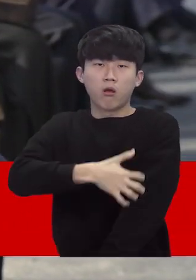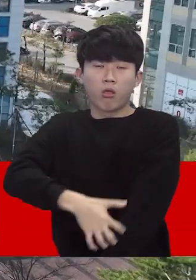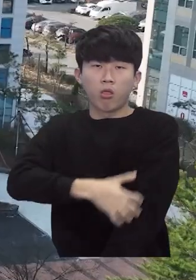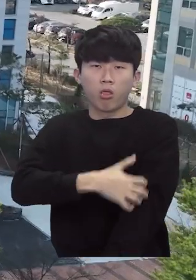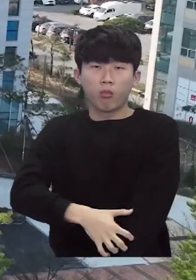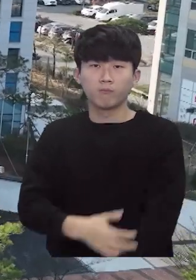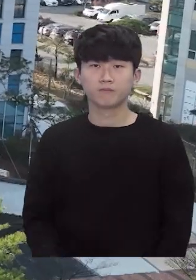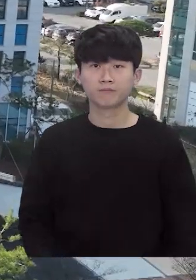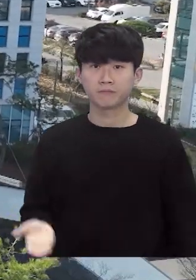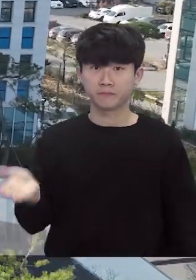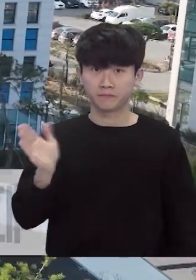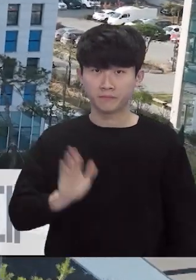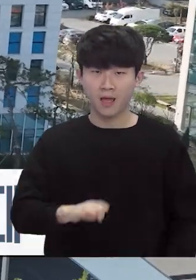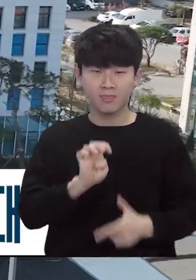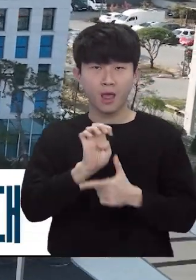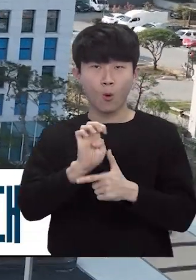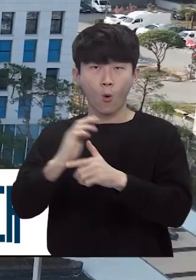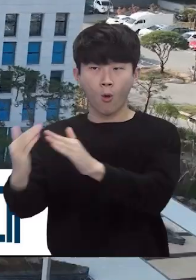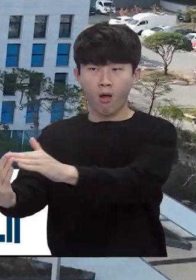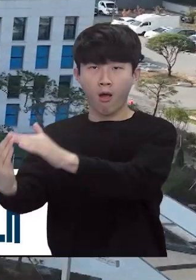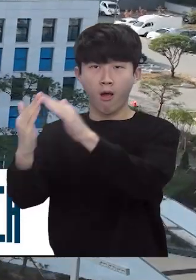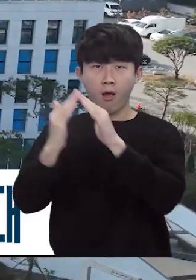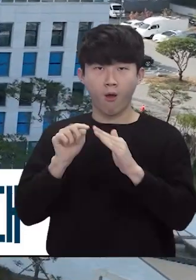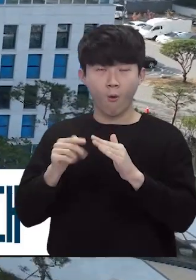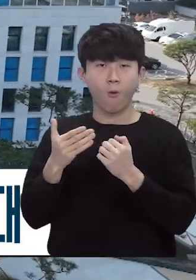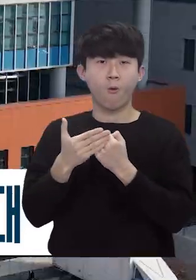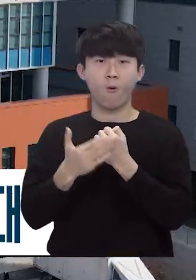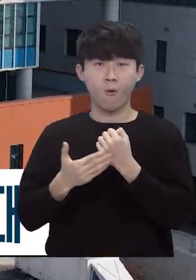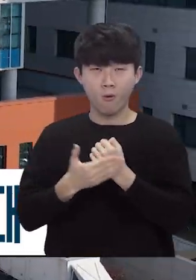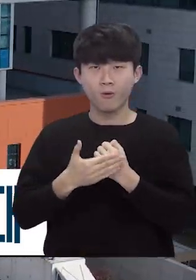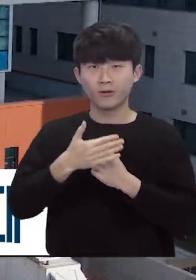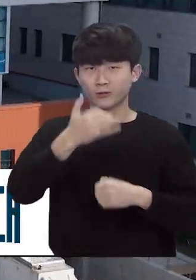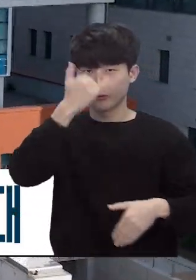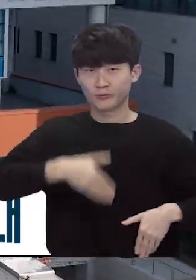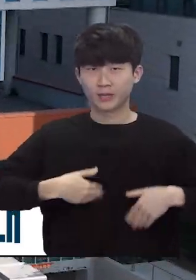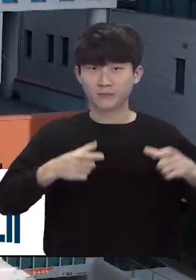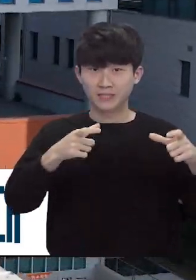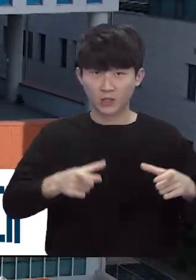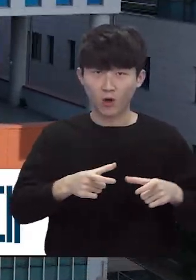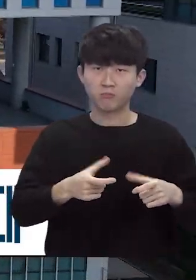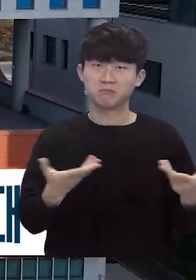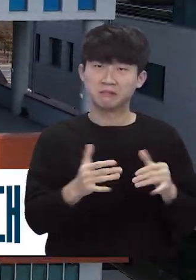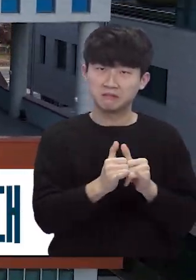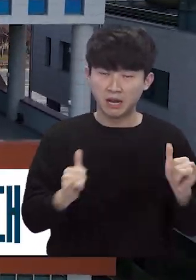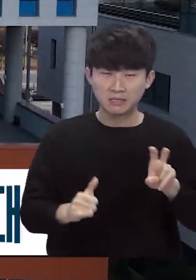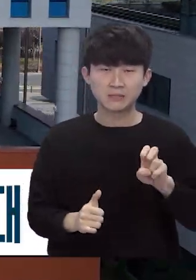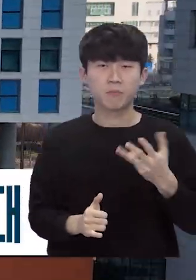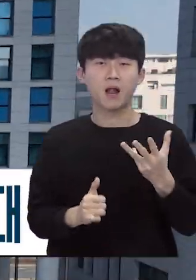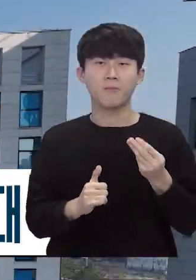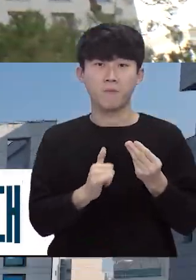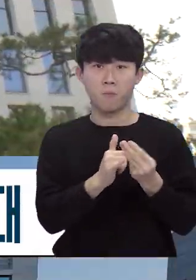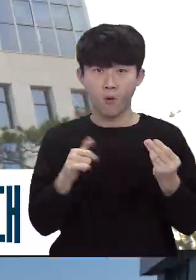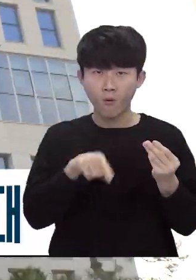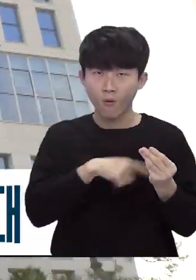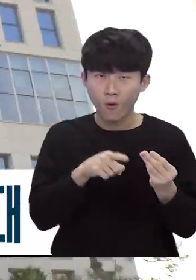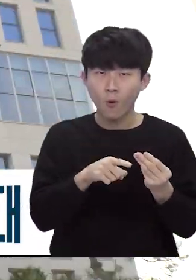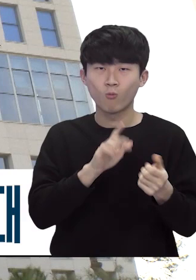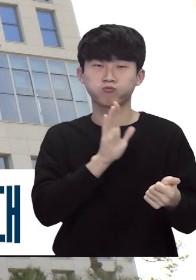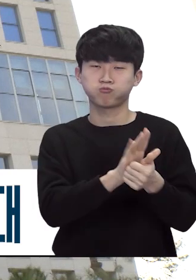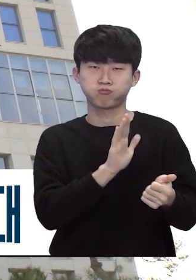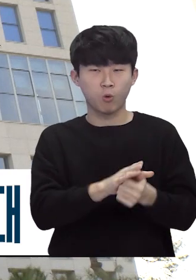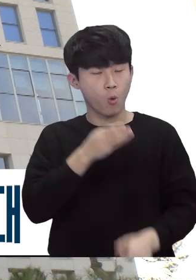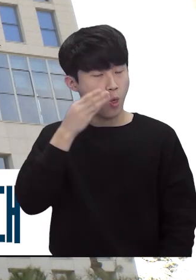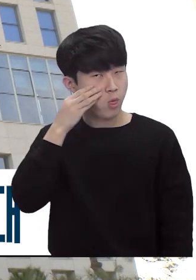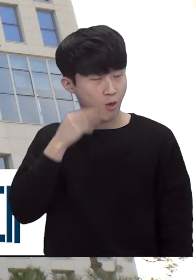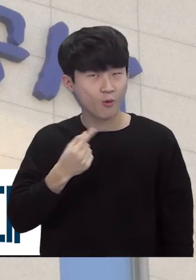농어업인들이 불편을 겪었는데요. 이번 내포 신청사 이전으로 충남 농업을 책임지는 대표기관으로서 28만 충남